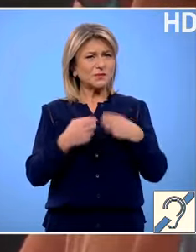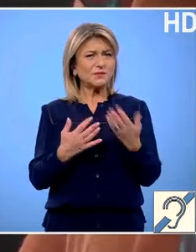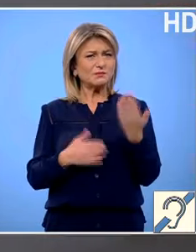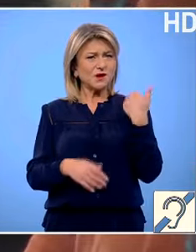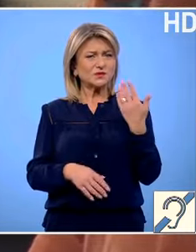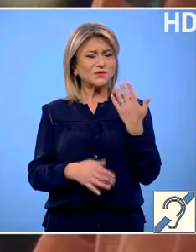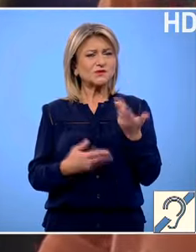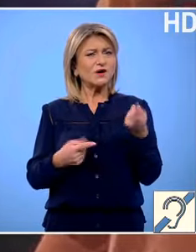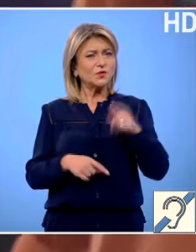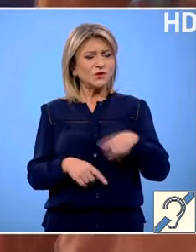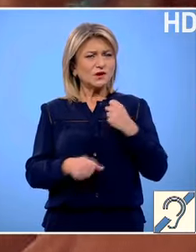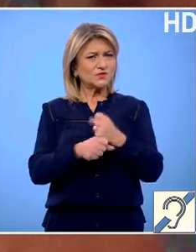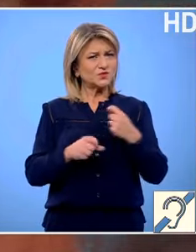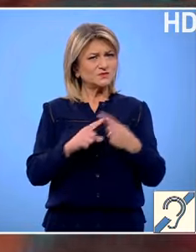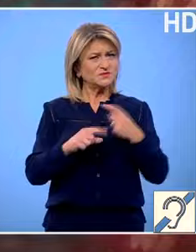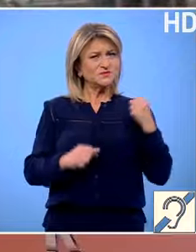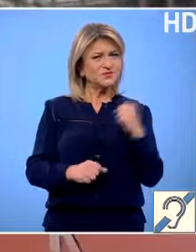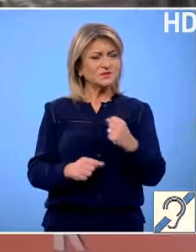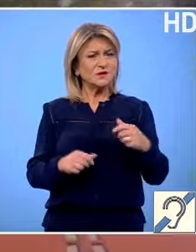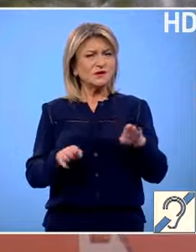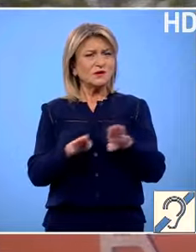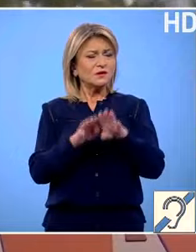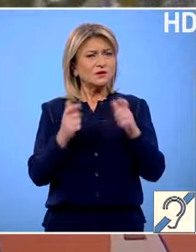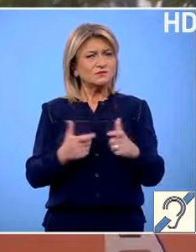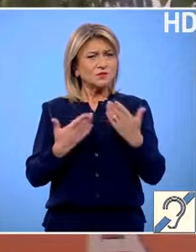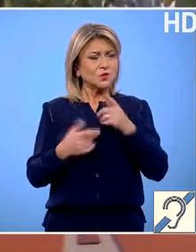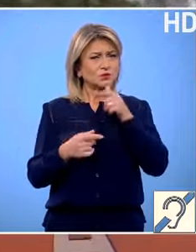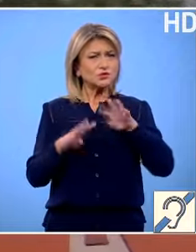câteva luni și-a înjunghiat un alt coleg de clasă chiar în incinta